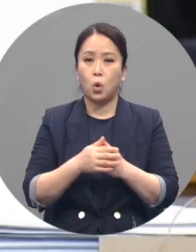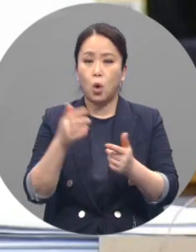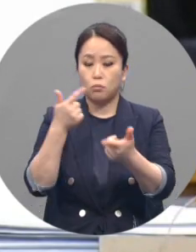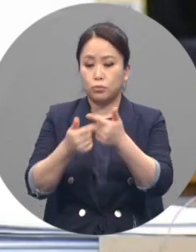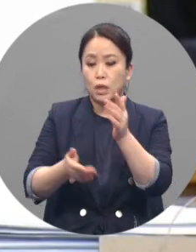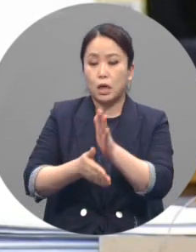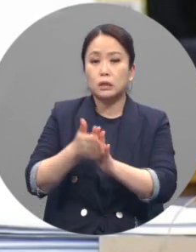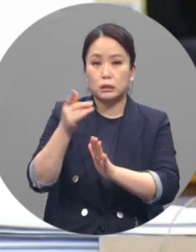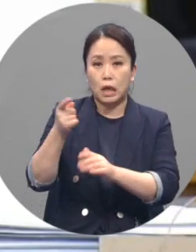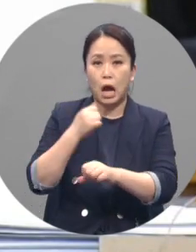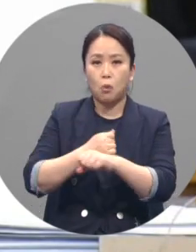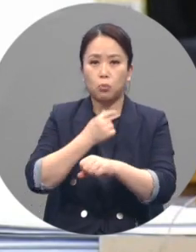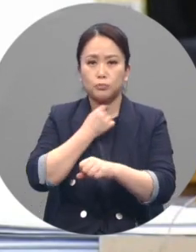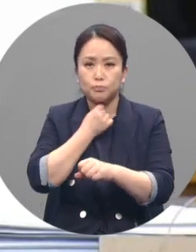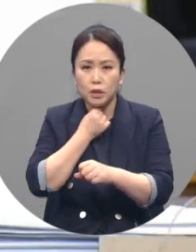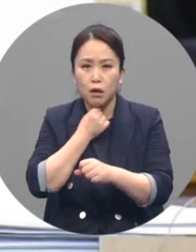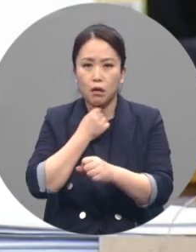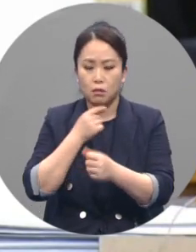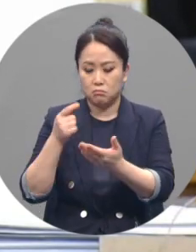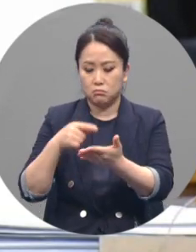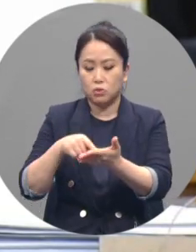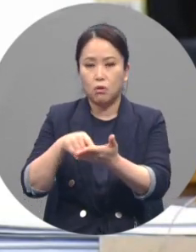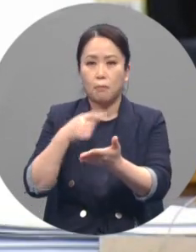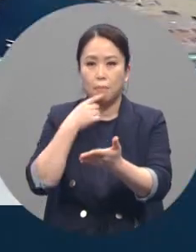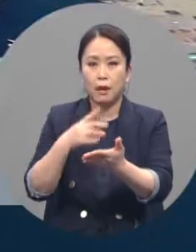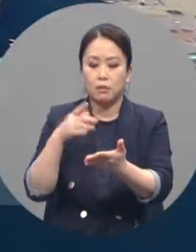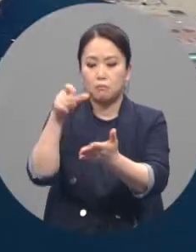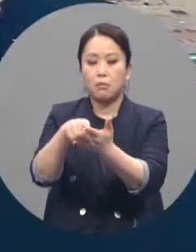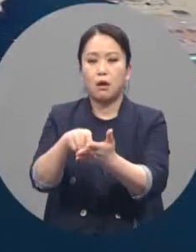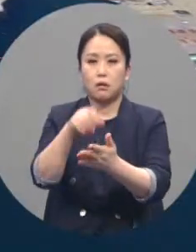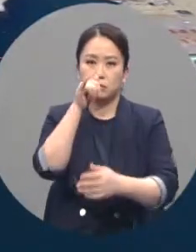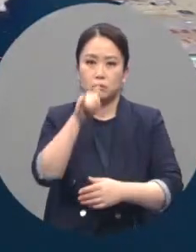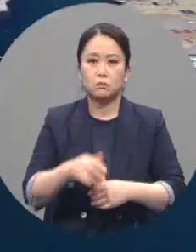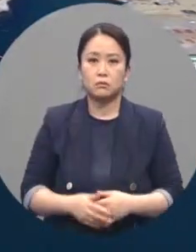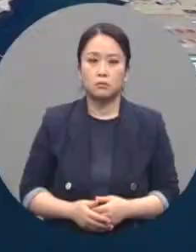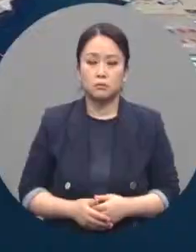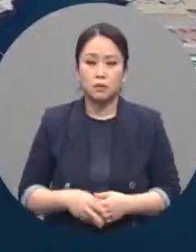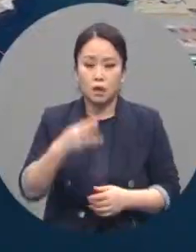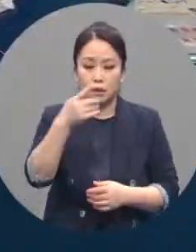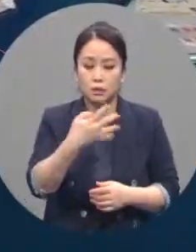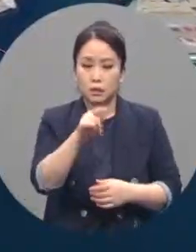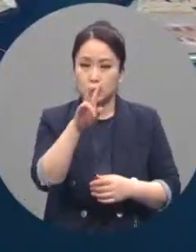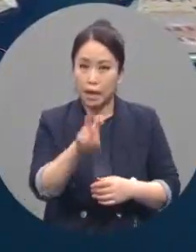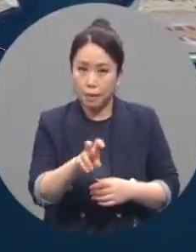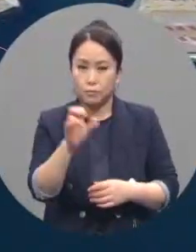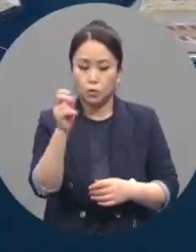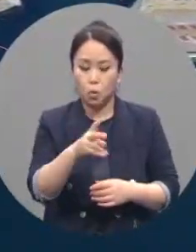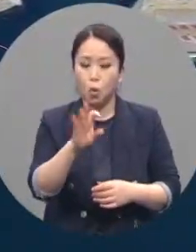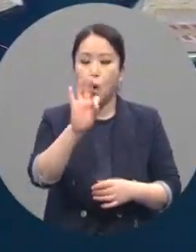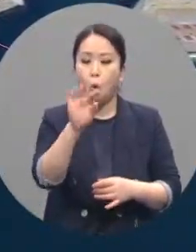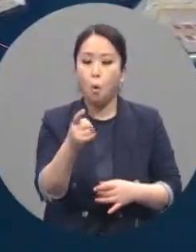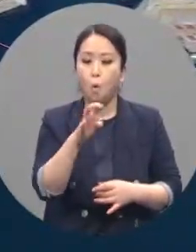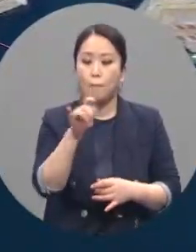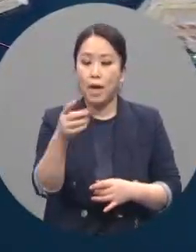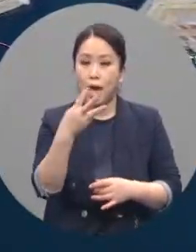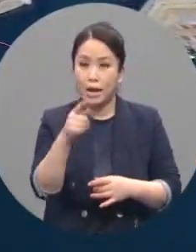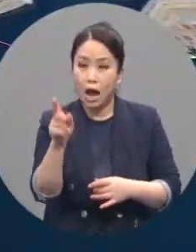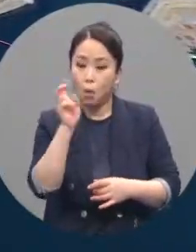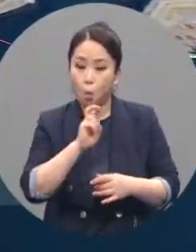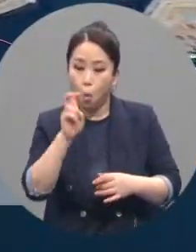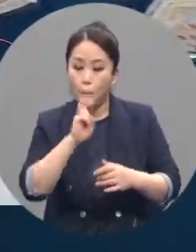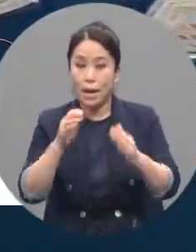부산시가 하겠다고 기록이 남아 있습니다. 트램과 오페라하우스 사업 차질이